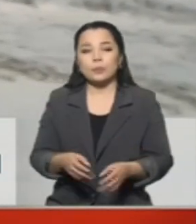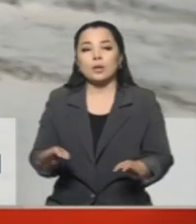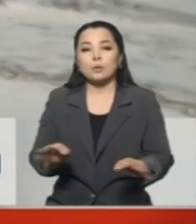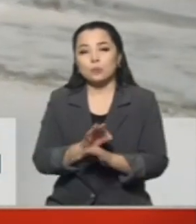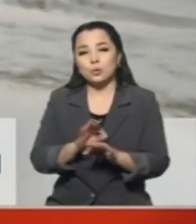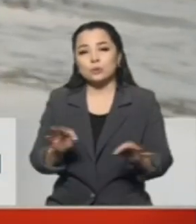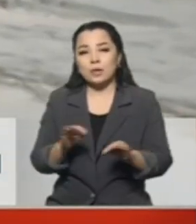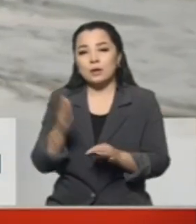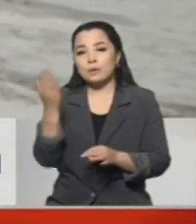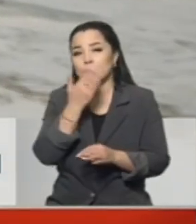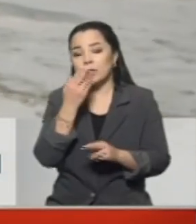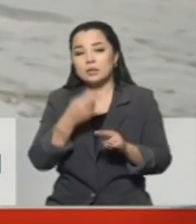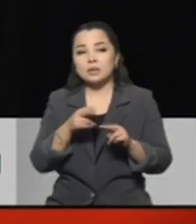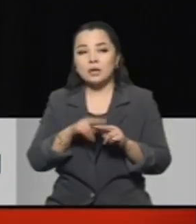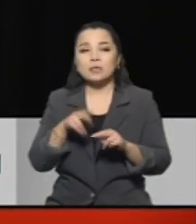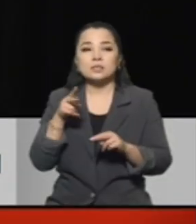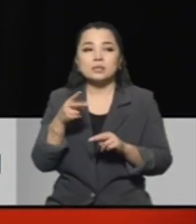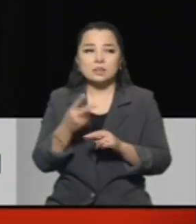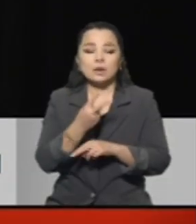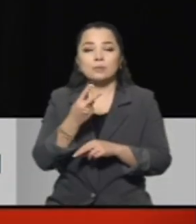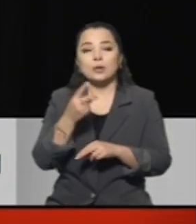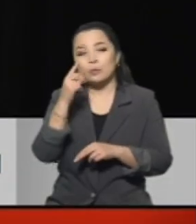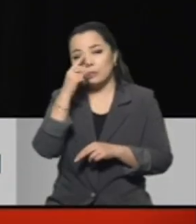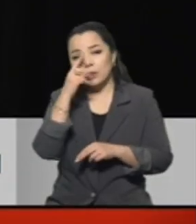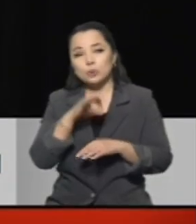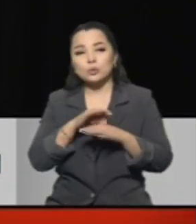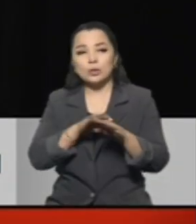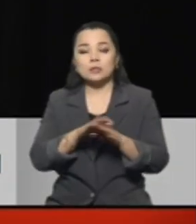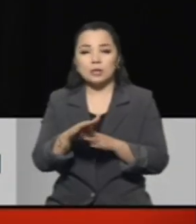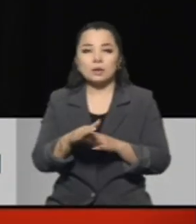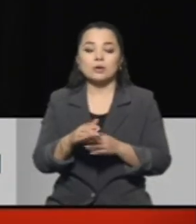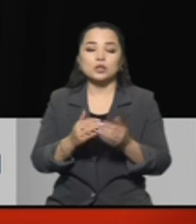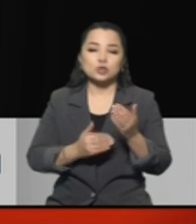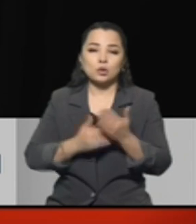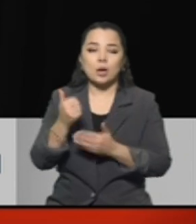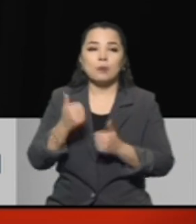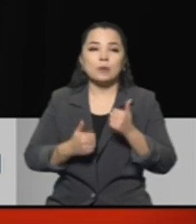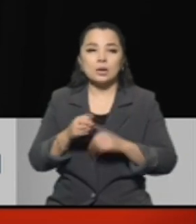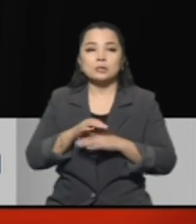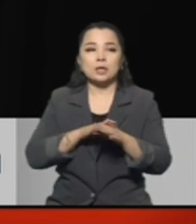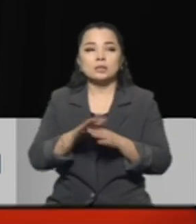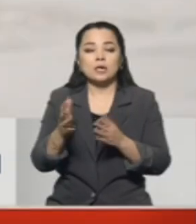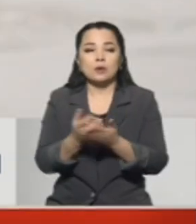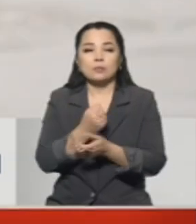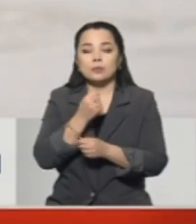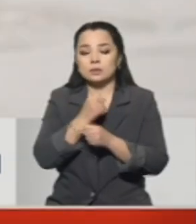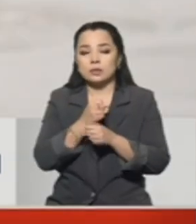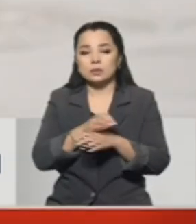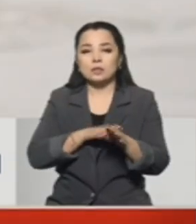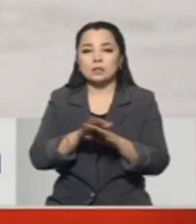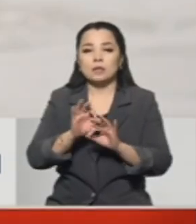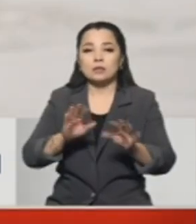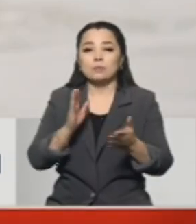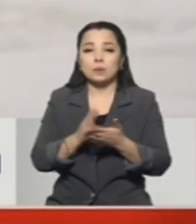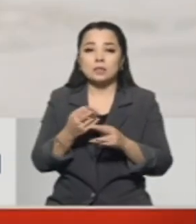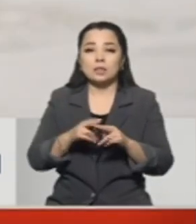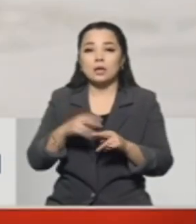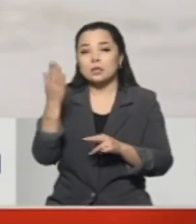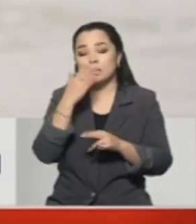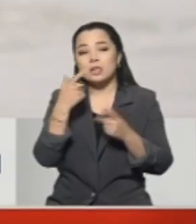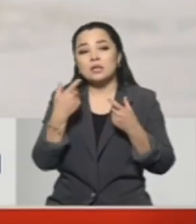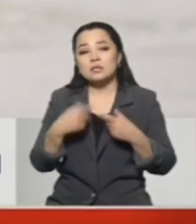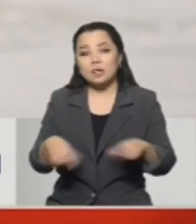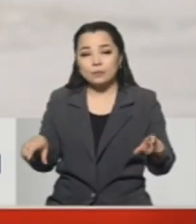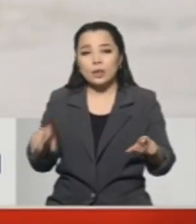Музыкалық фильм бұған дейін екі мәрте Үндістанда өткен бәсі жоғары бәсекелерде жүлделі орынға ие болғанын айта кетейік.